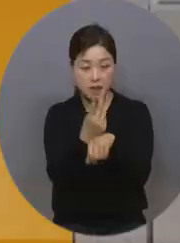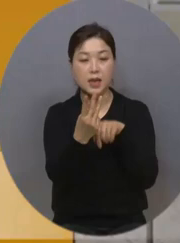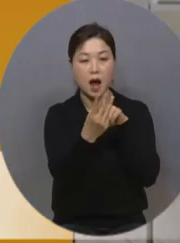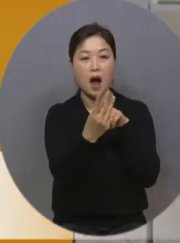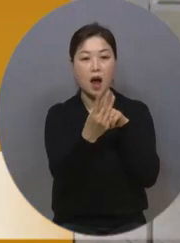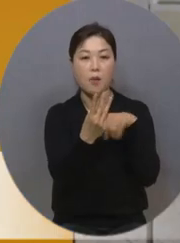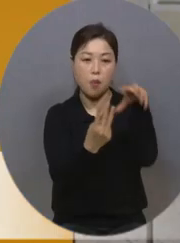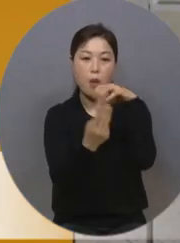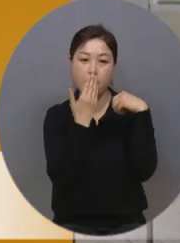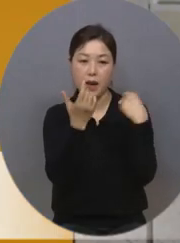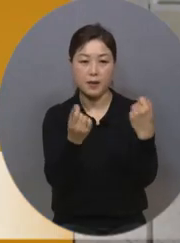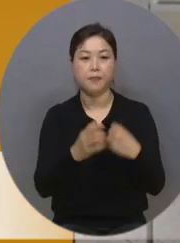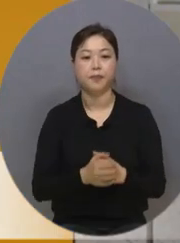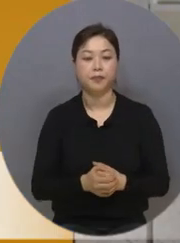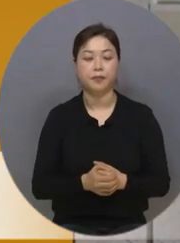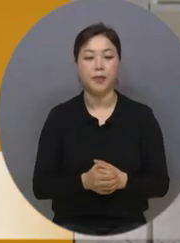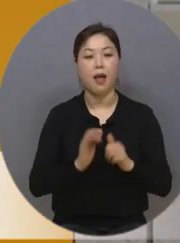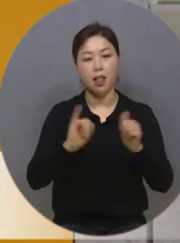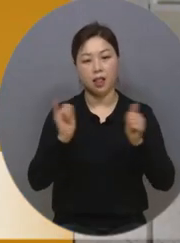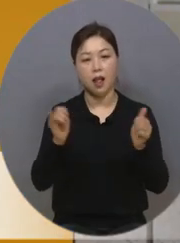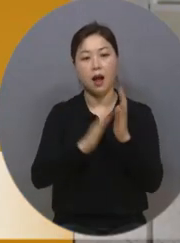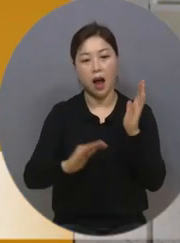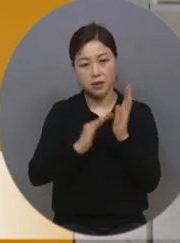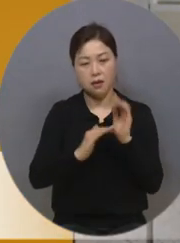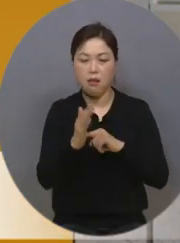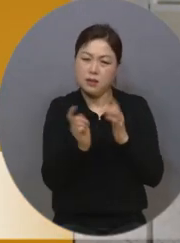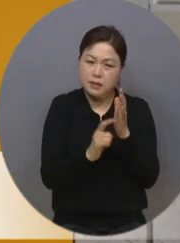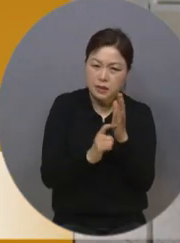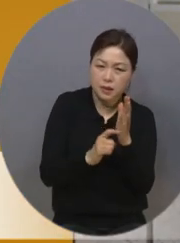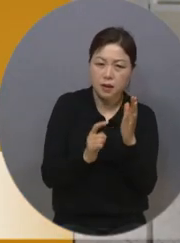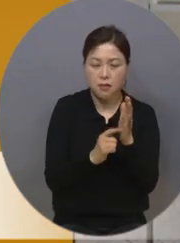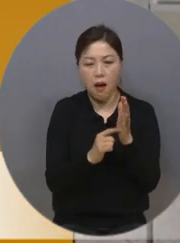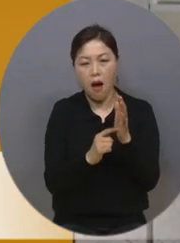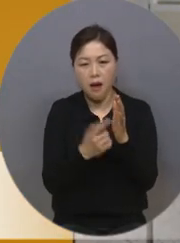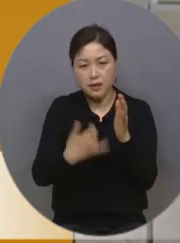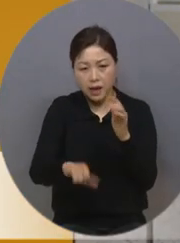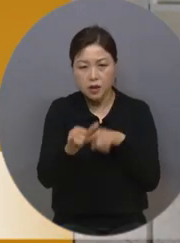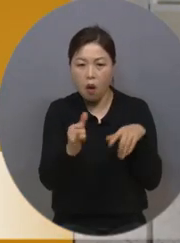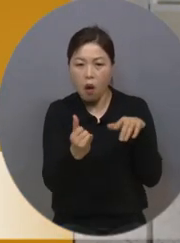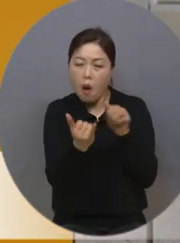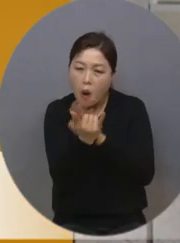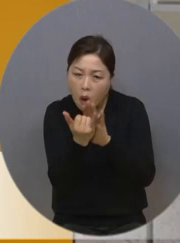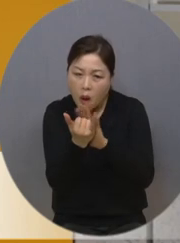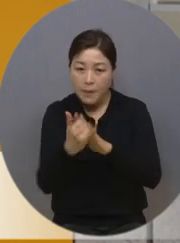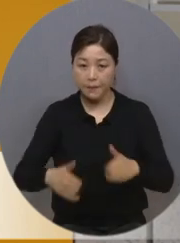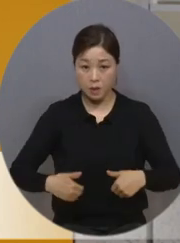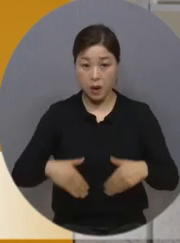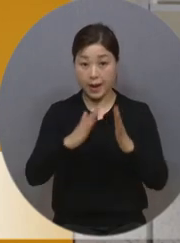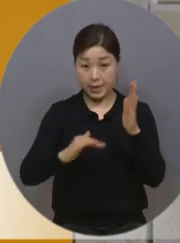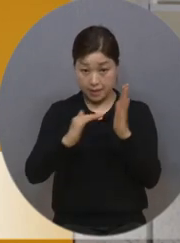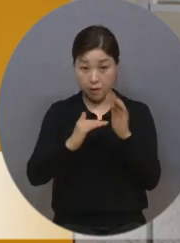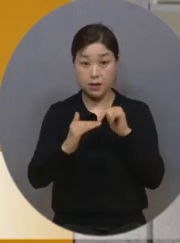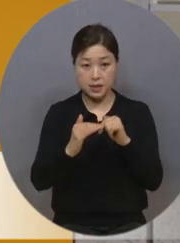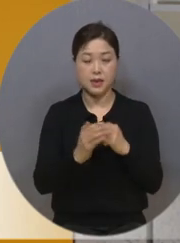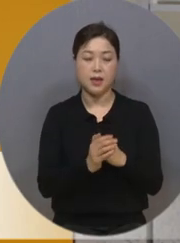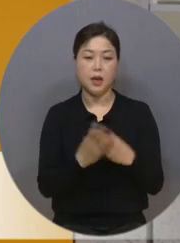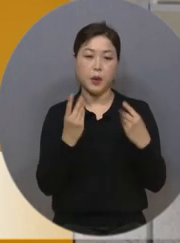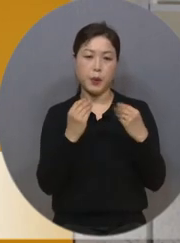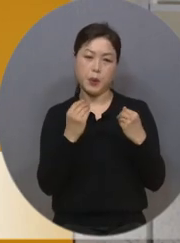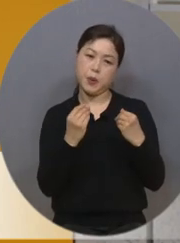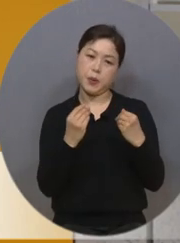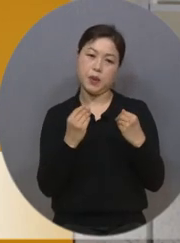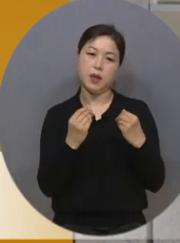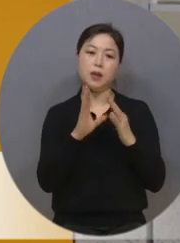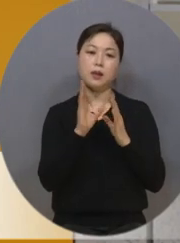맞벌이 가정이나 긴급 상황 돌봄이 필요한 가정의 아이들이 주말에는